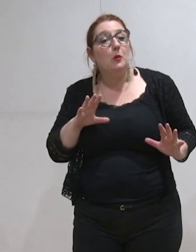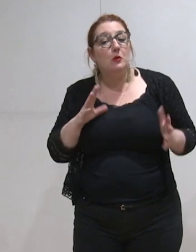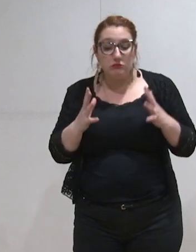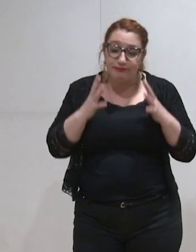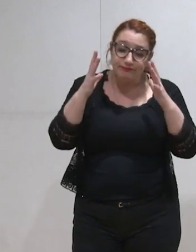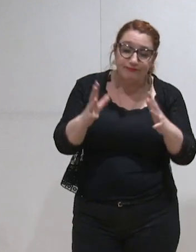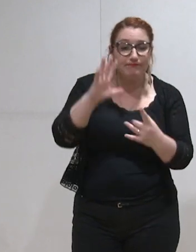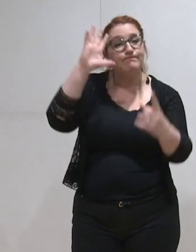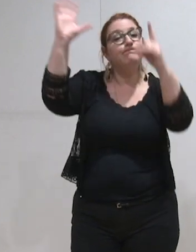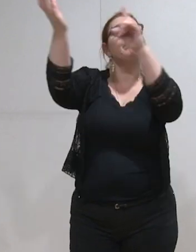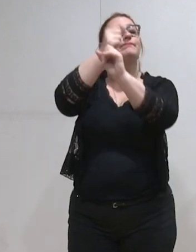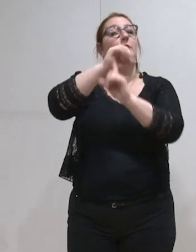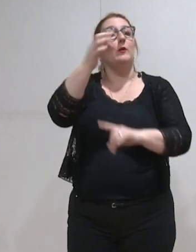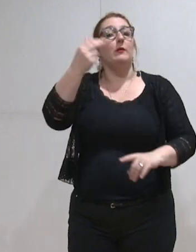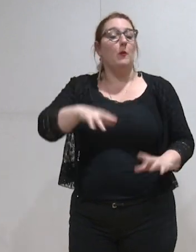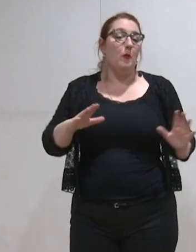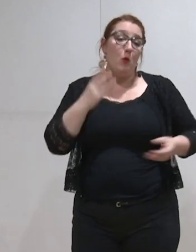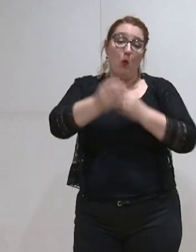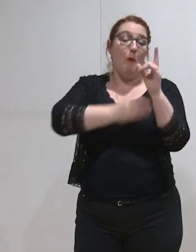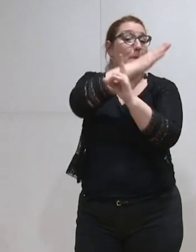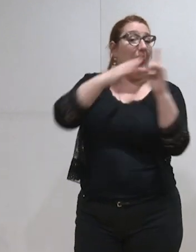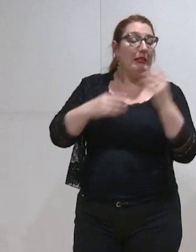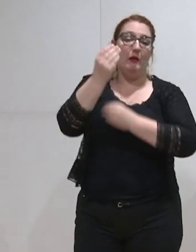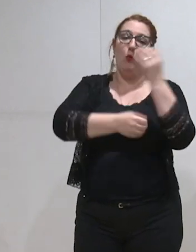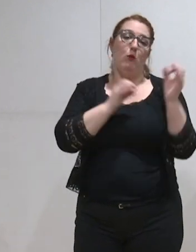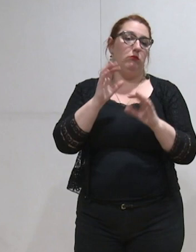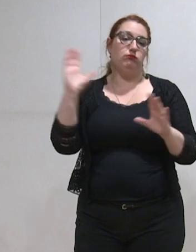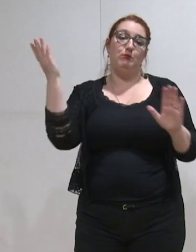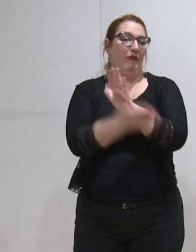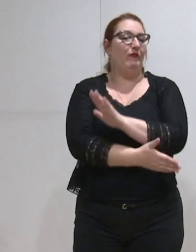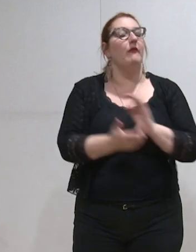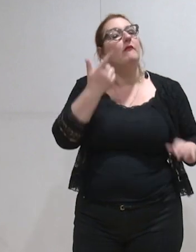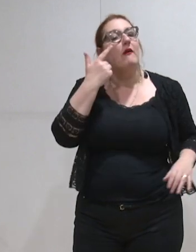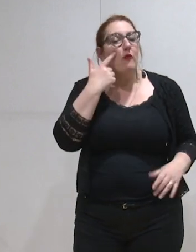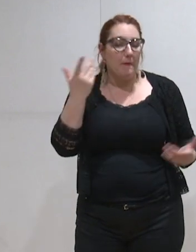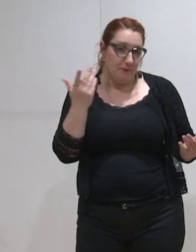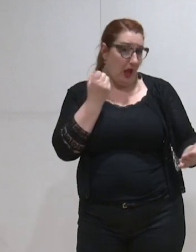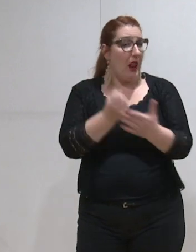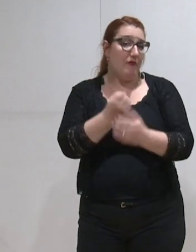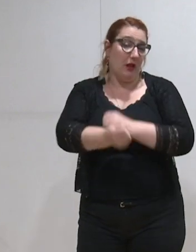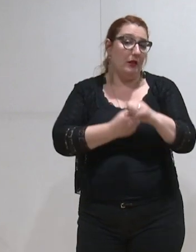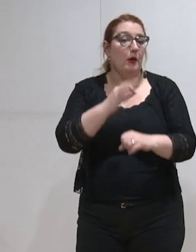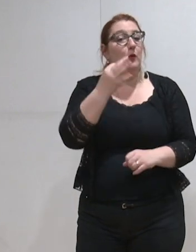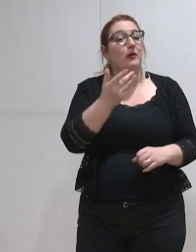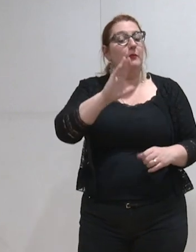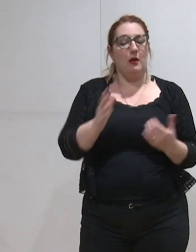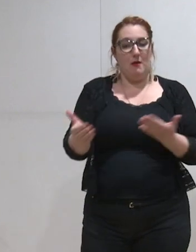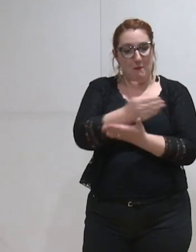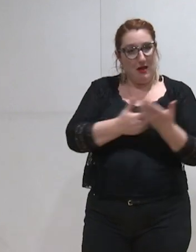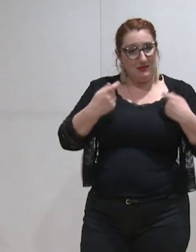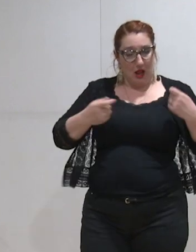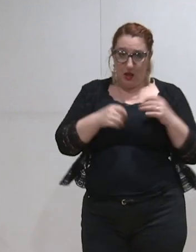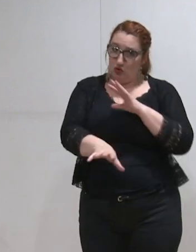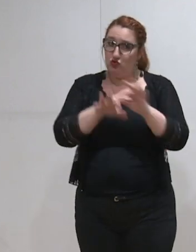engagement une partie de cet engagement ou pas du tout de cet engagement mais il y a ce choix-là sur la masse salariale le choix de